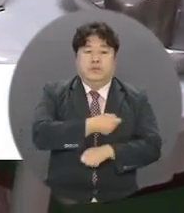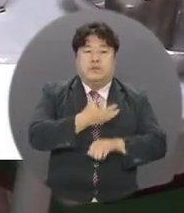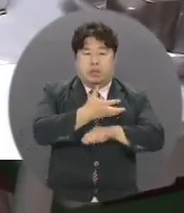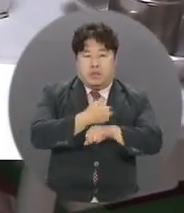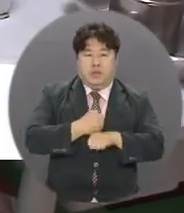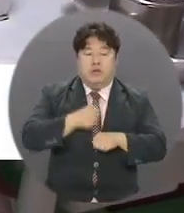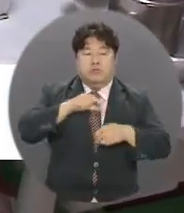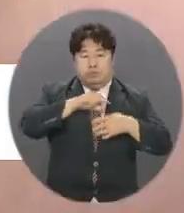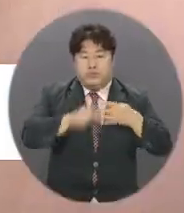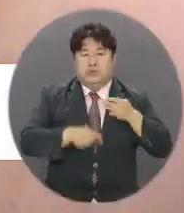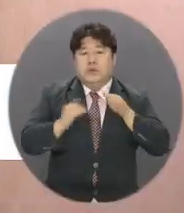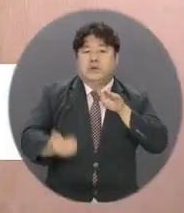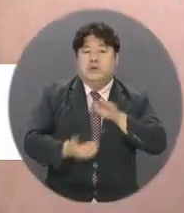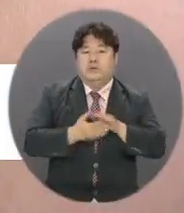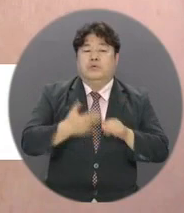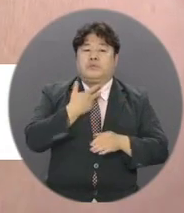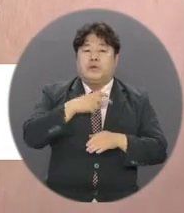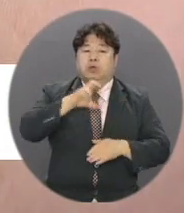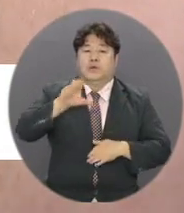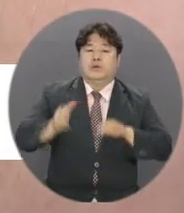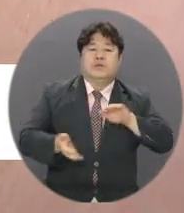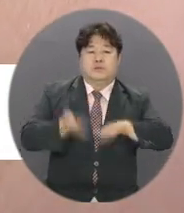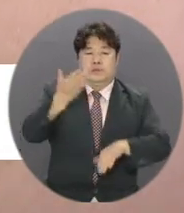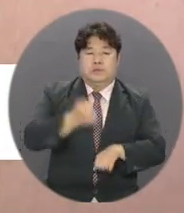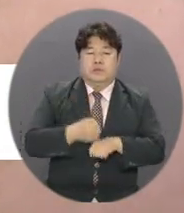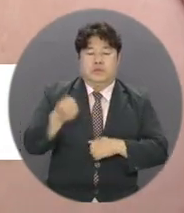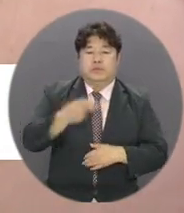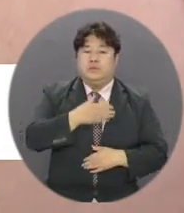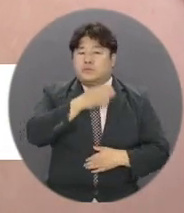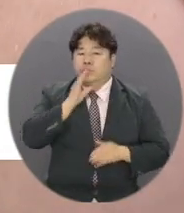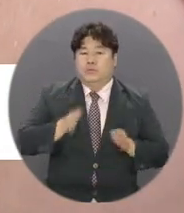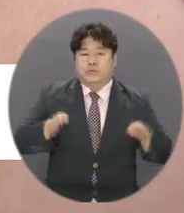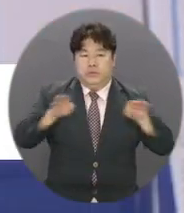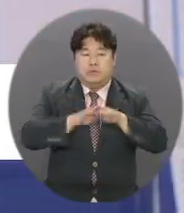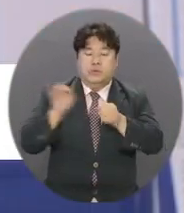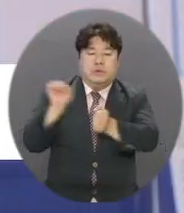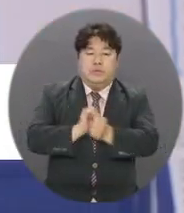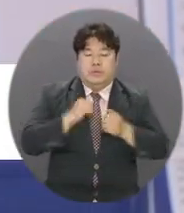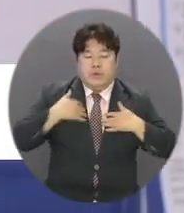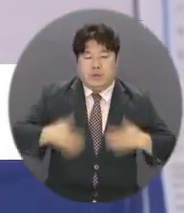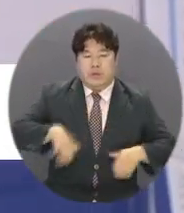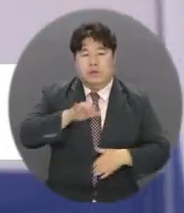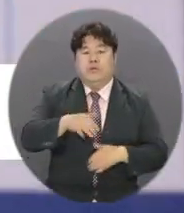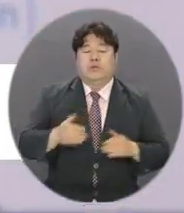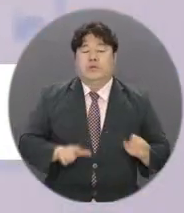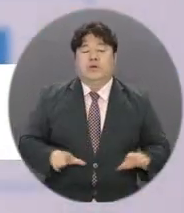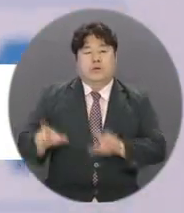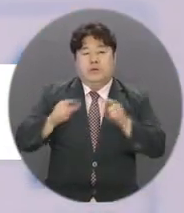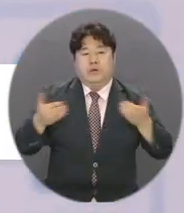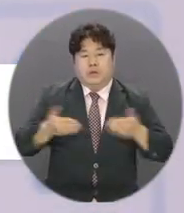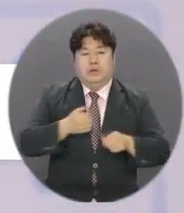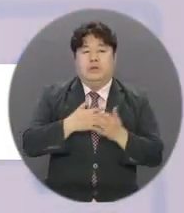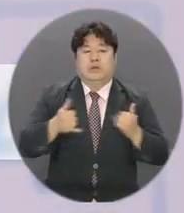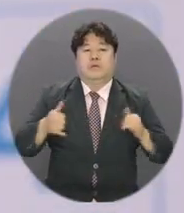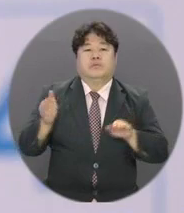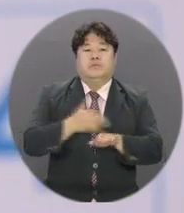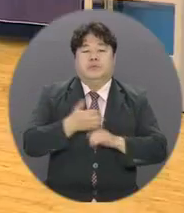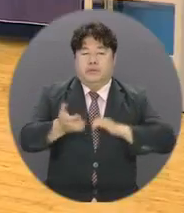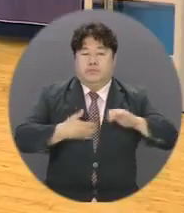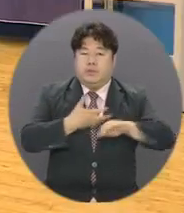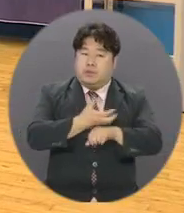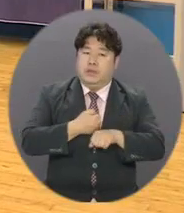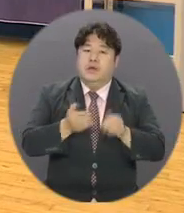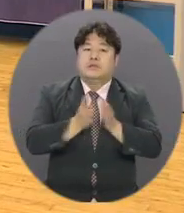순차적으로 이루어집니다. 75살 이상 그리고 노인시설과 감염 취약시설에서 지내거나 일하는 사람들부터 사전